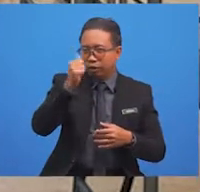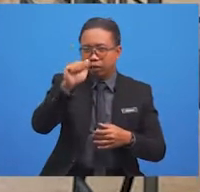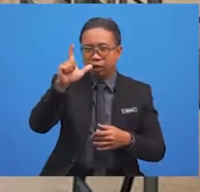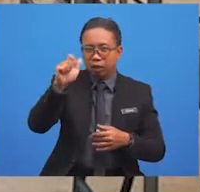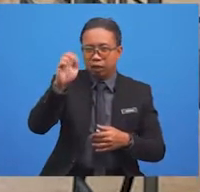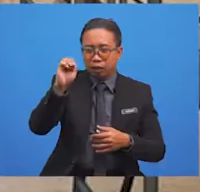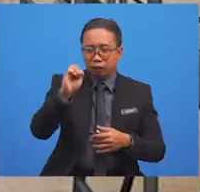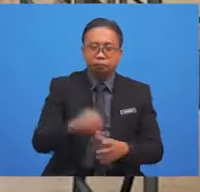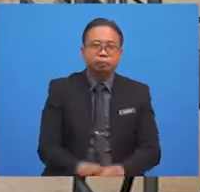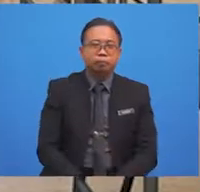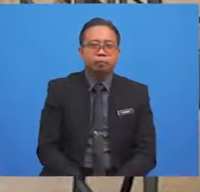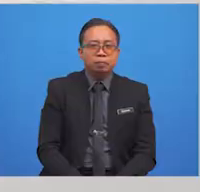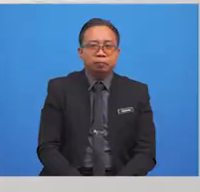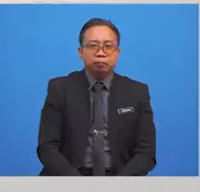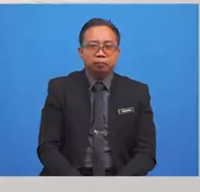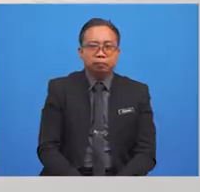jadi.